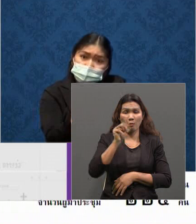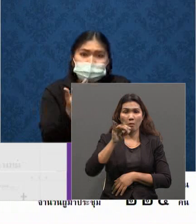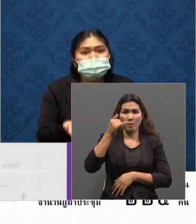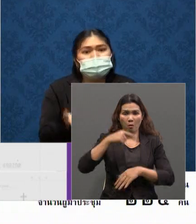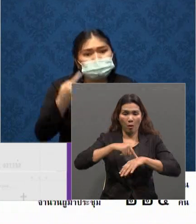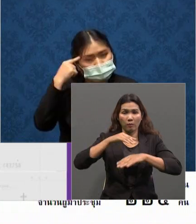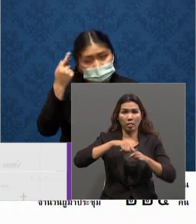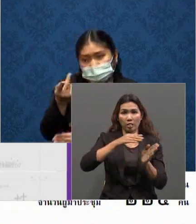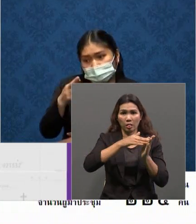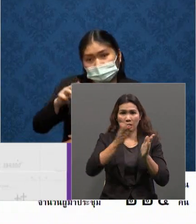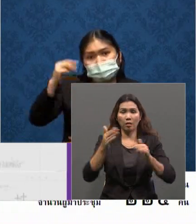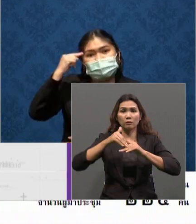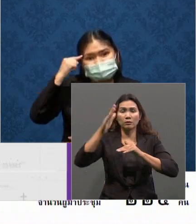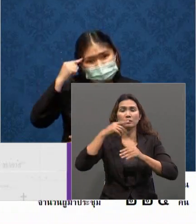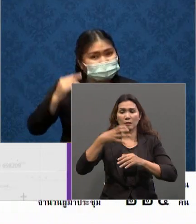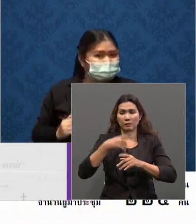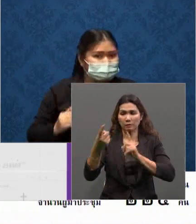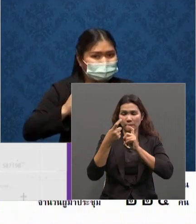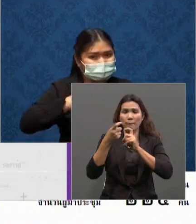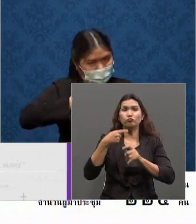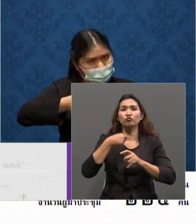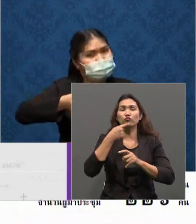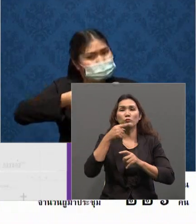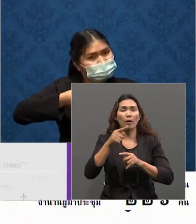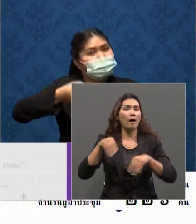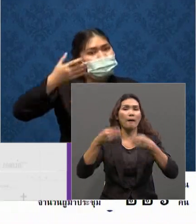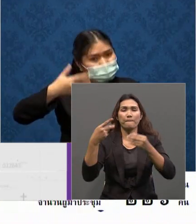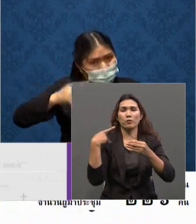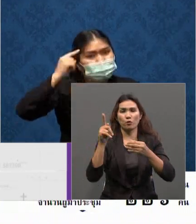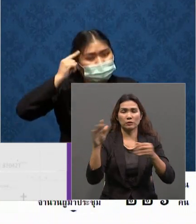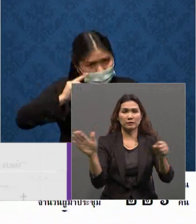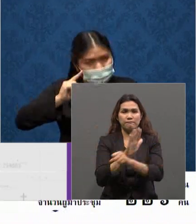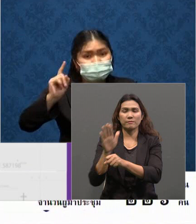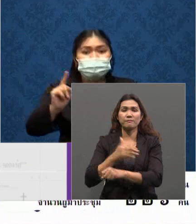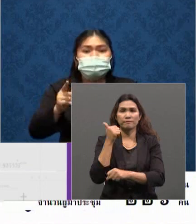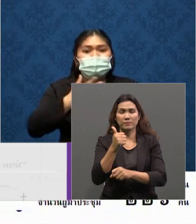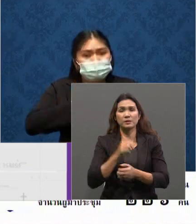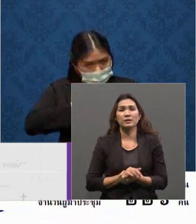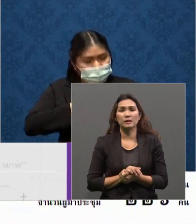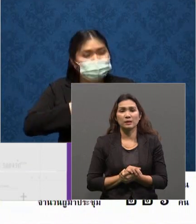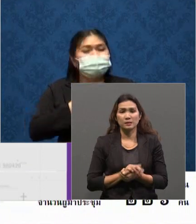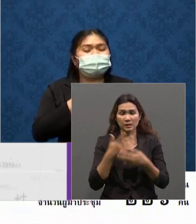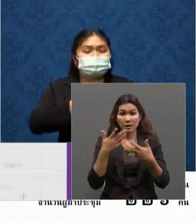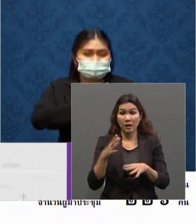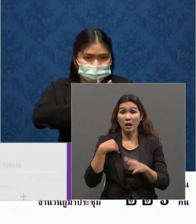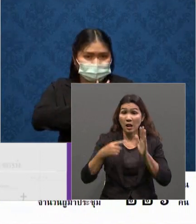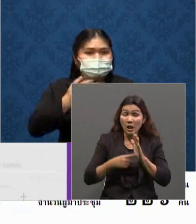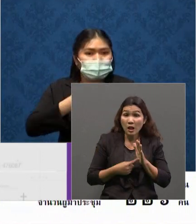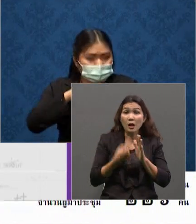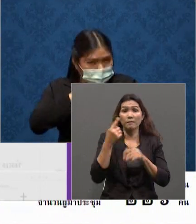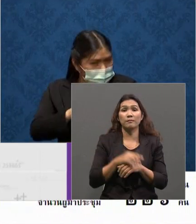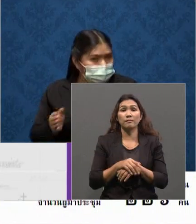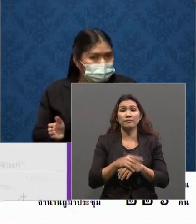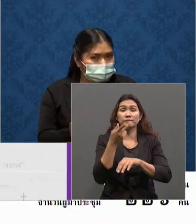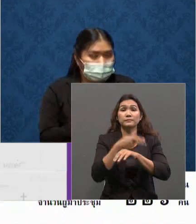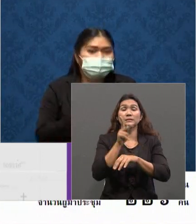ากกว่านั้นเพื่อตอบทุกคำถามให้เกิดประโยชน์ที่สุดค่ะและก่อนเข้าสู่ช่วงการอภิปรายนะคะการประธานสภา